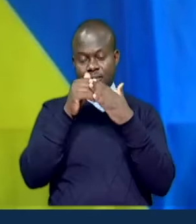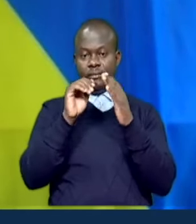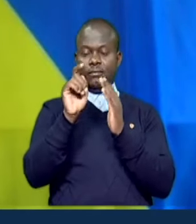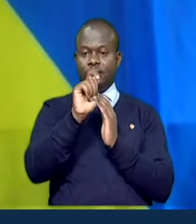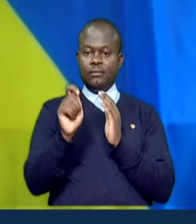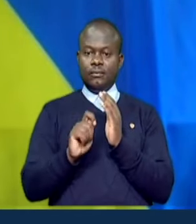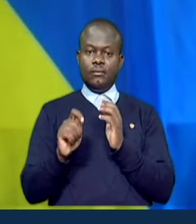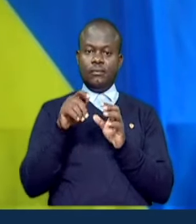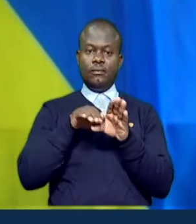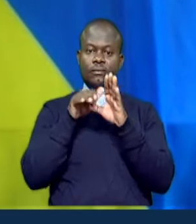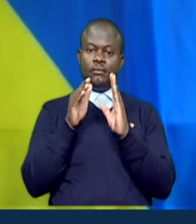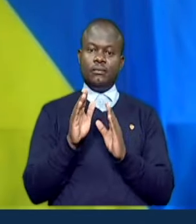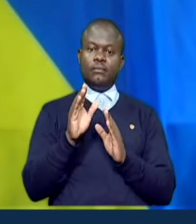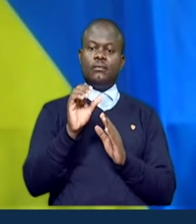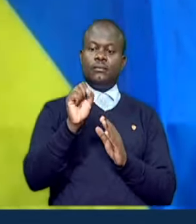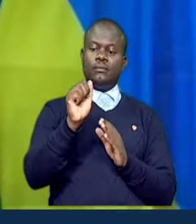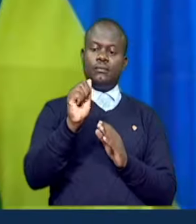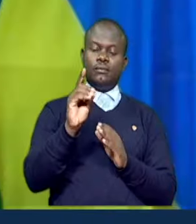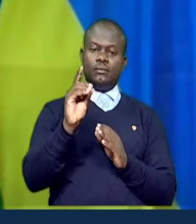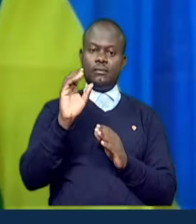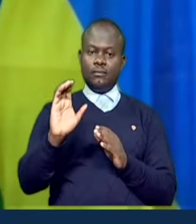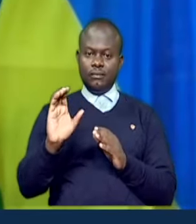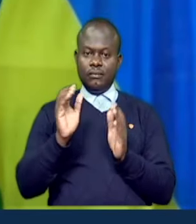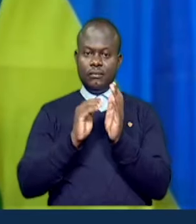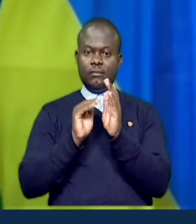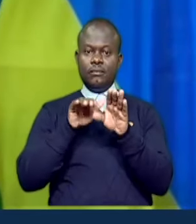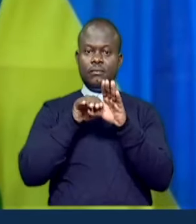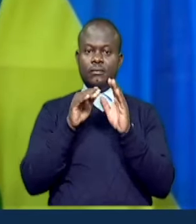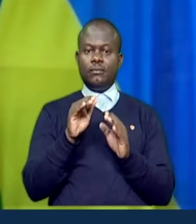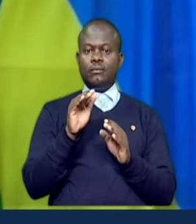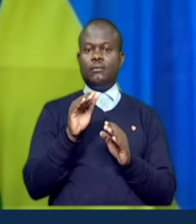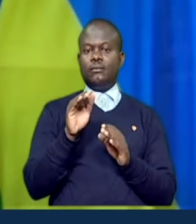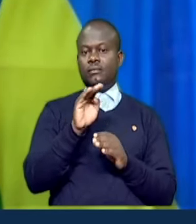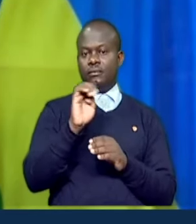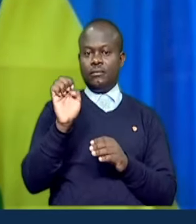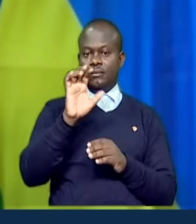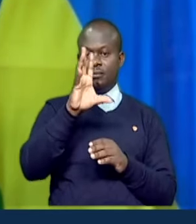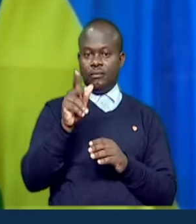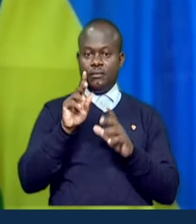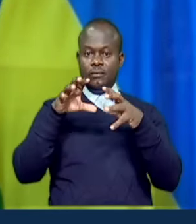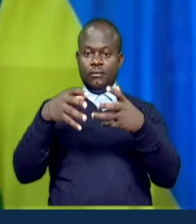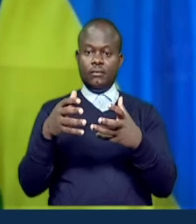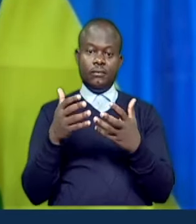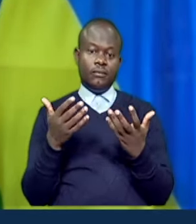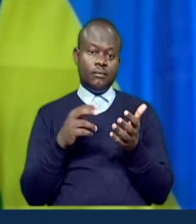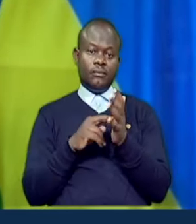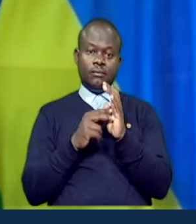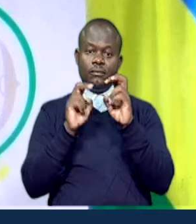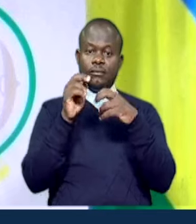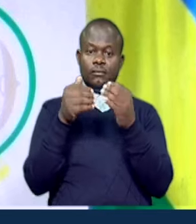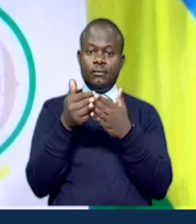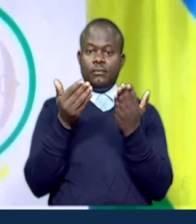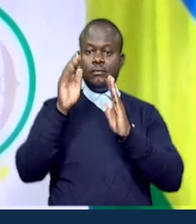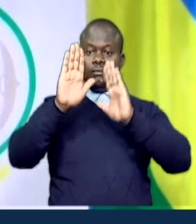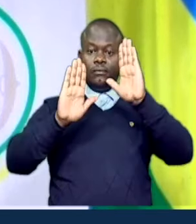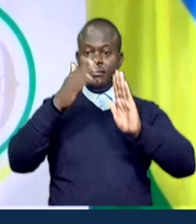ari umunyamuryango wa SADC, akaba n'umunyamuryango wa East African Community, bivuze ngo hari uruhare